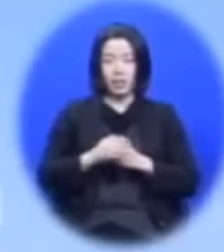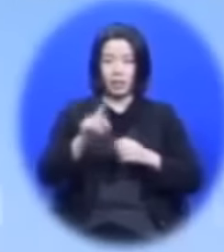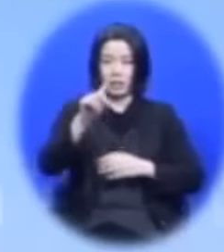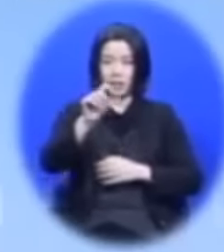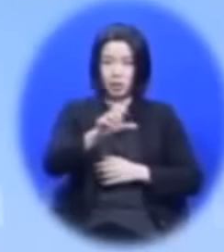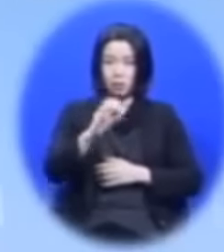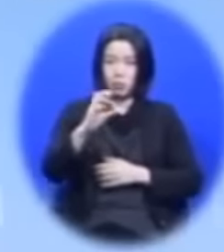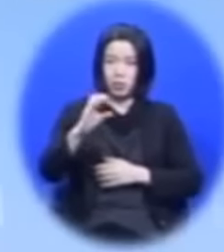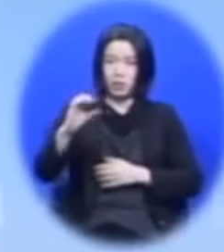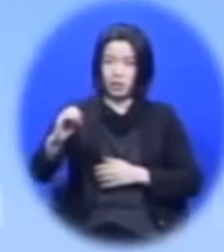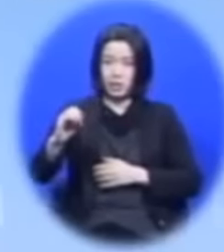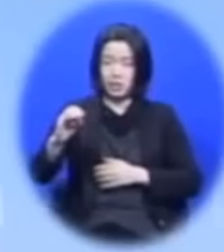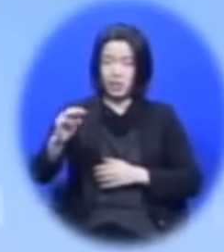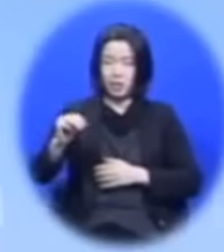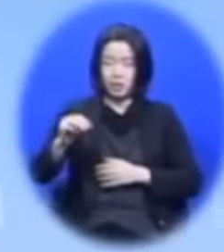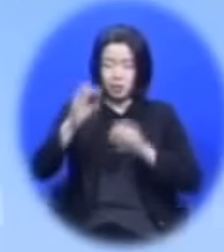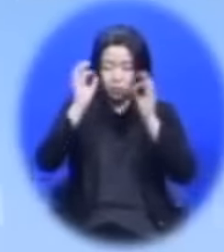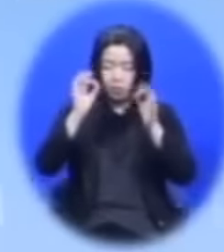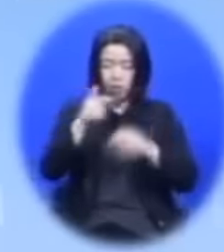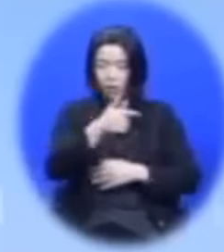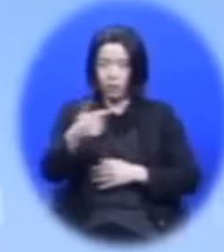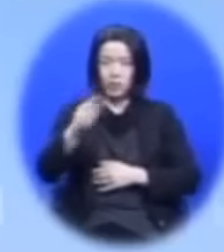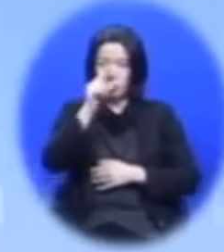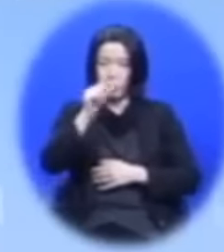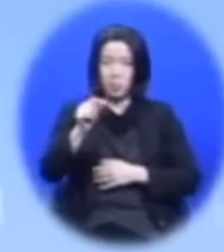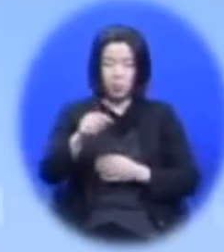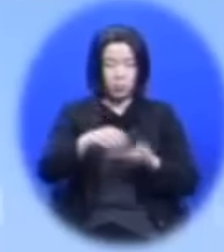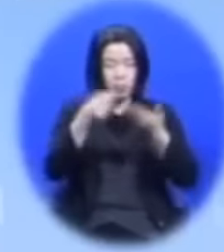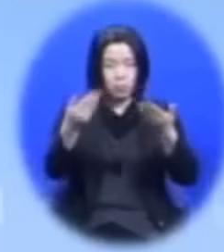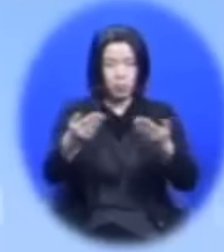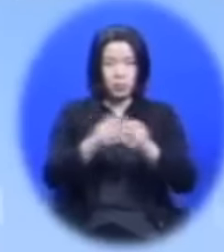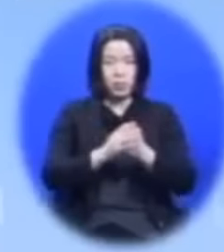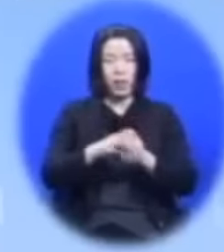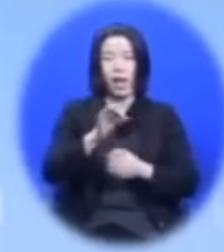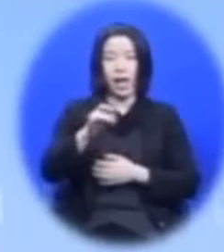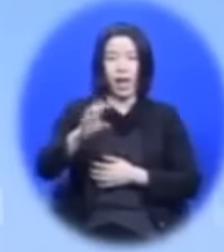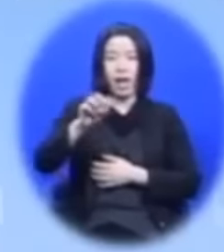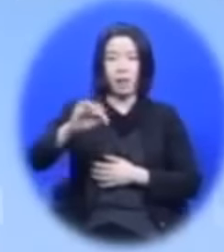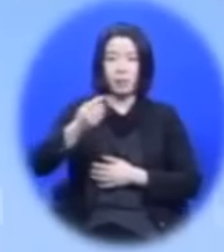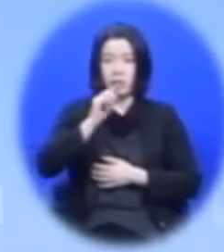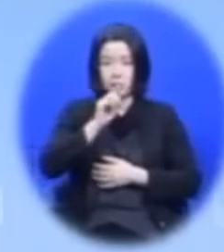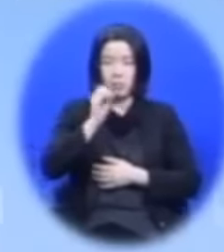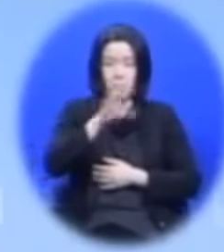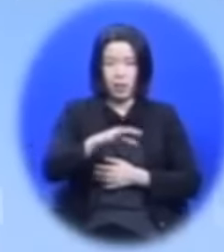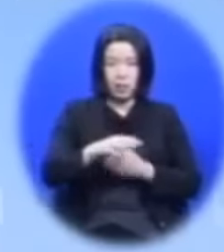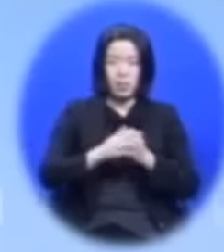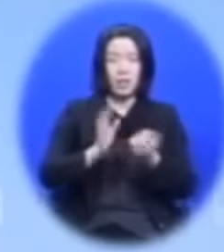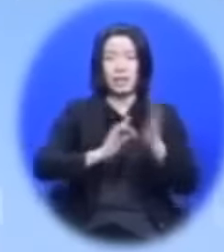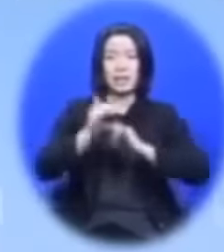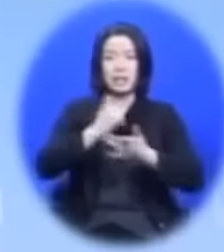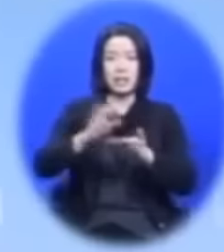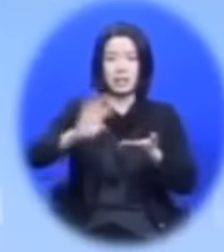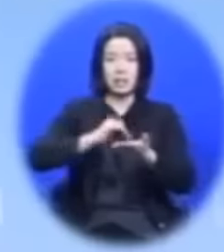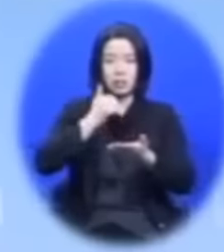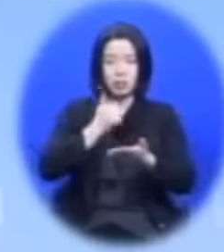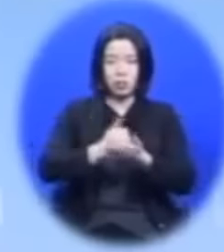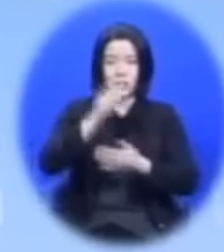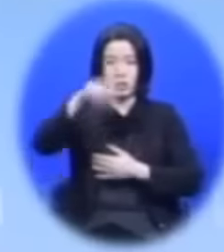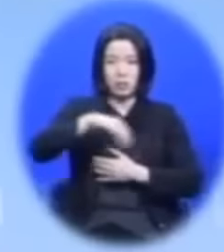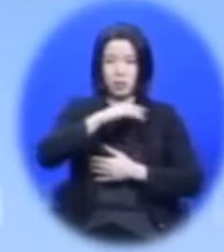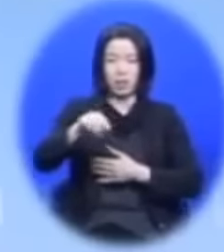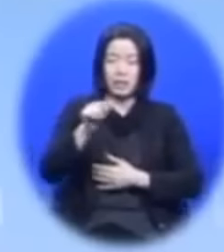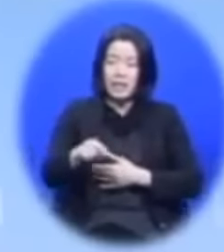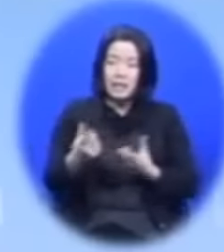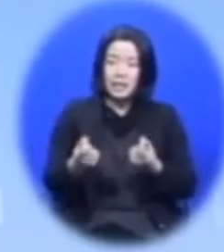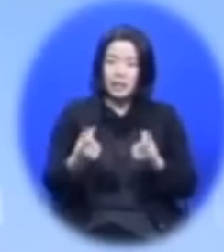되는 큰 대못을 꺼내면서 그 에밀 씨가 하는 이야기가, 예수 그리스도께서 십자가에서